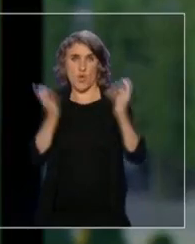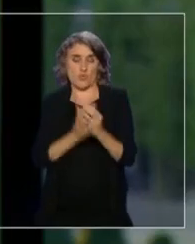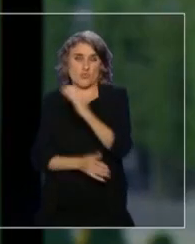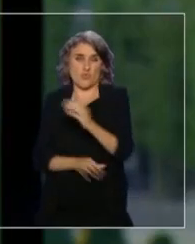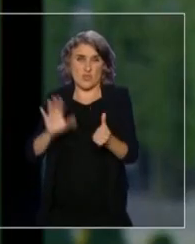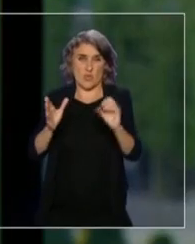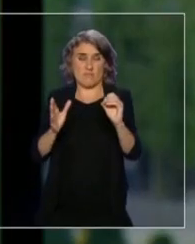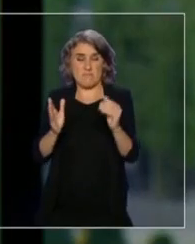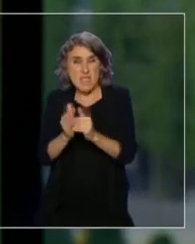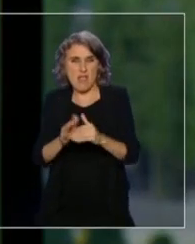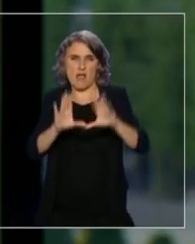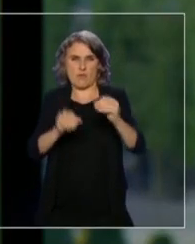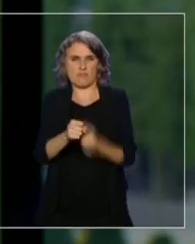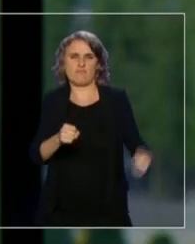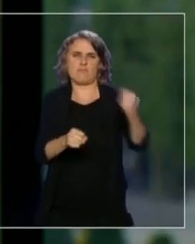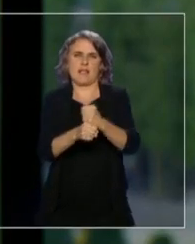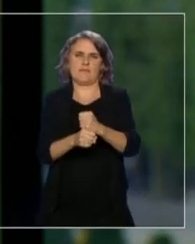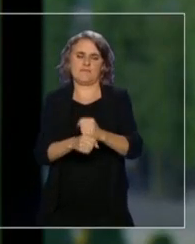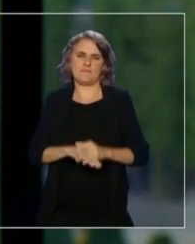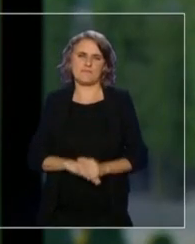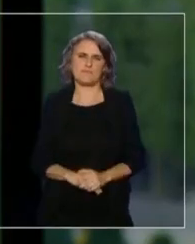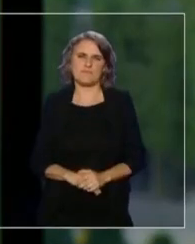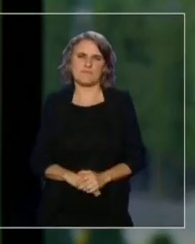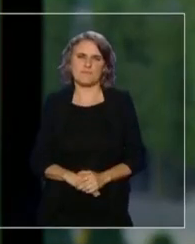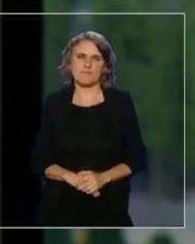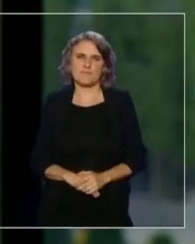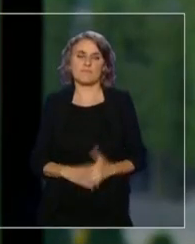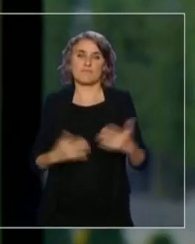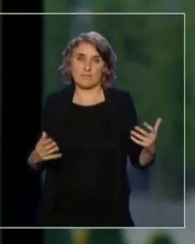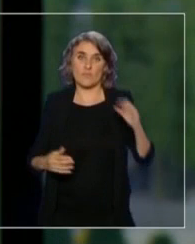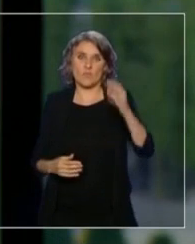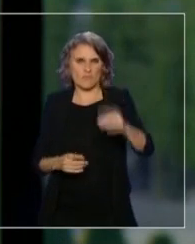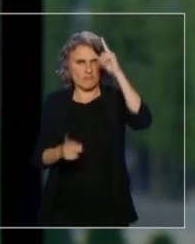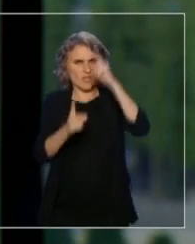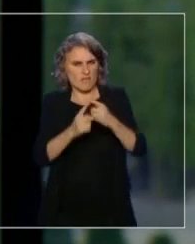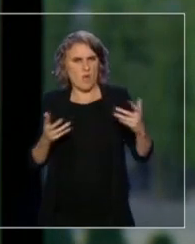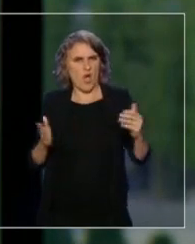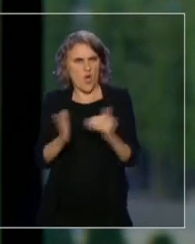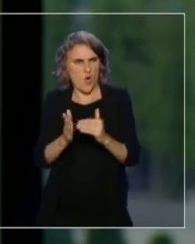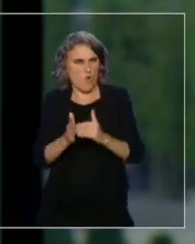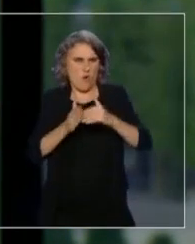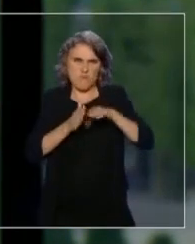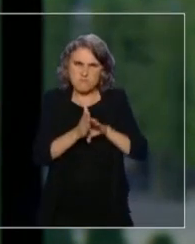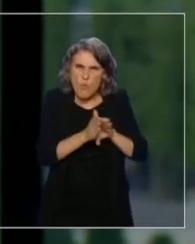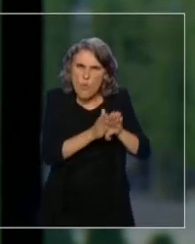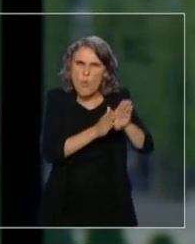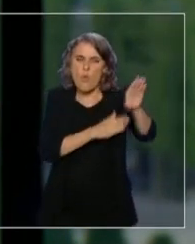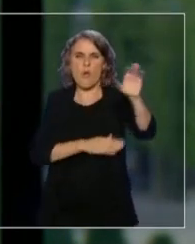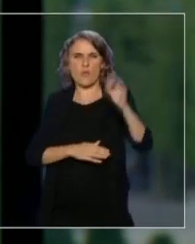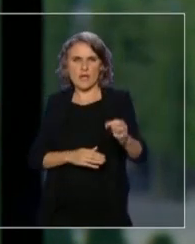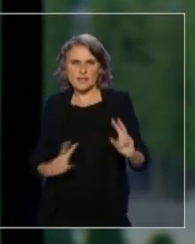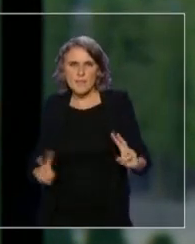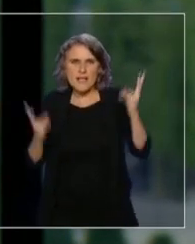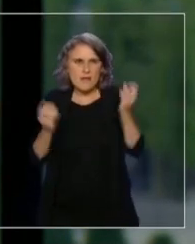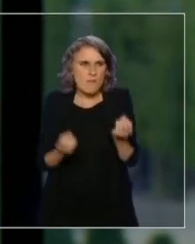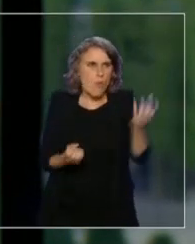ce défi désormais qui est le nôtre et de changer d'échelle de généraliser partout cette dynamique